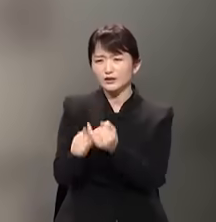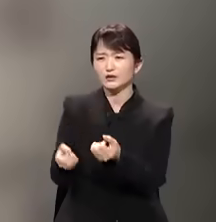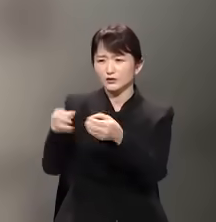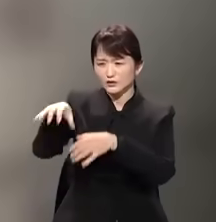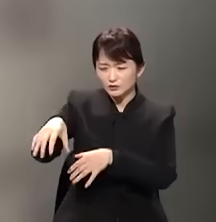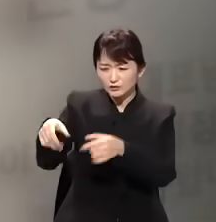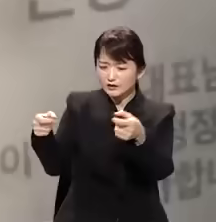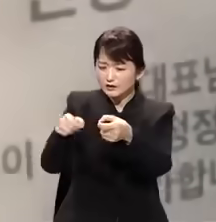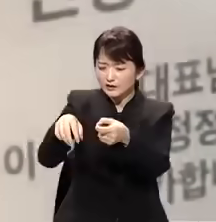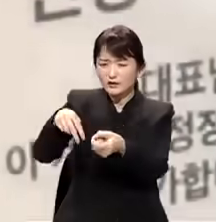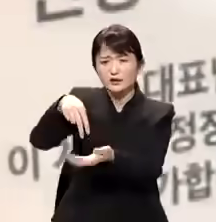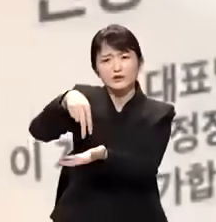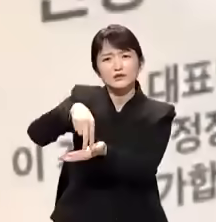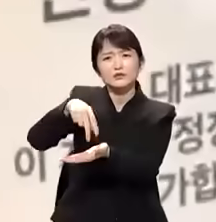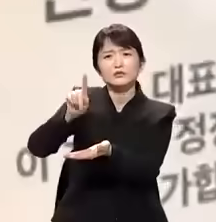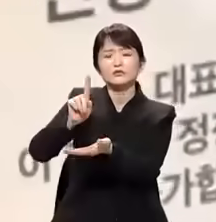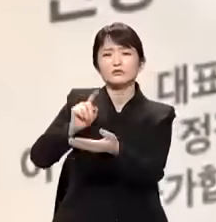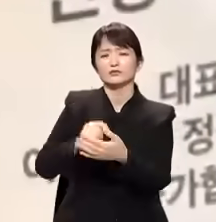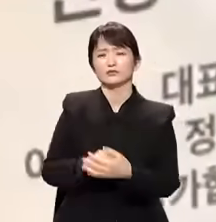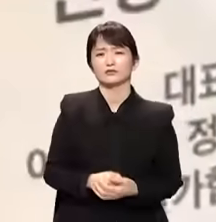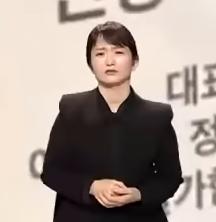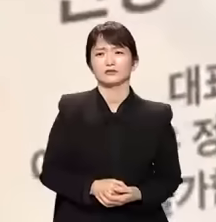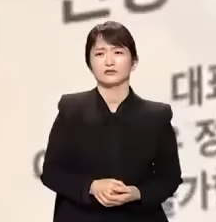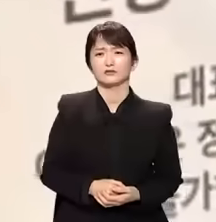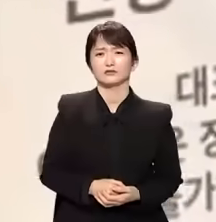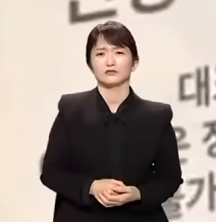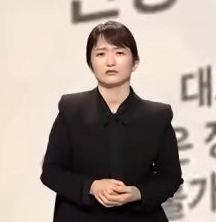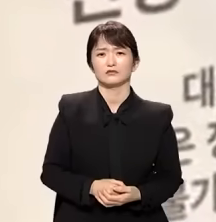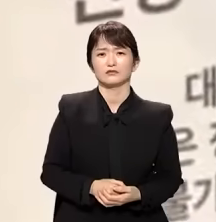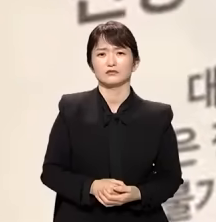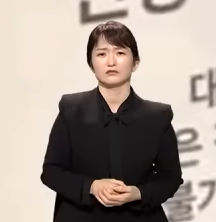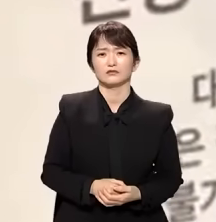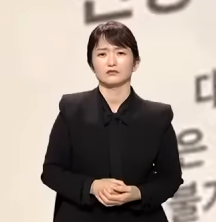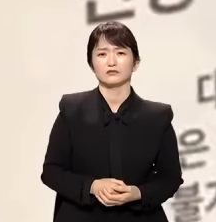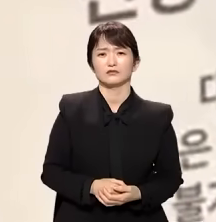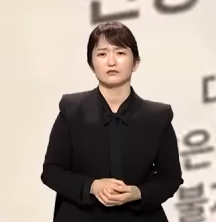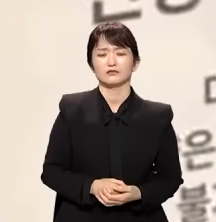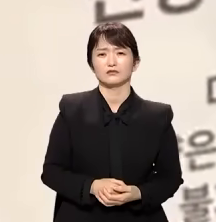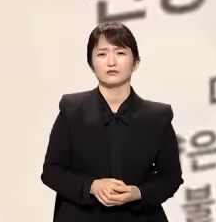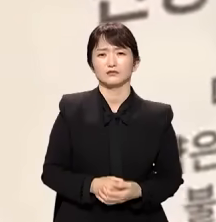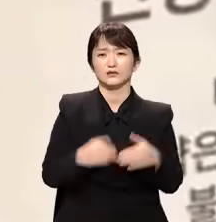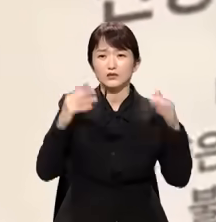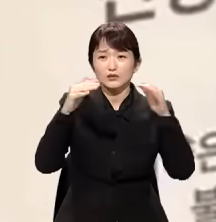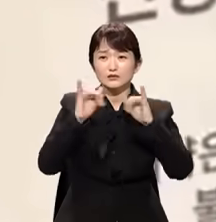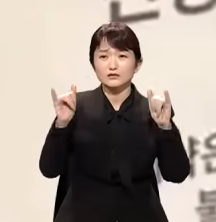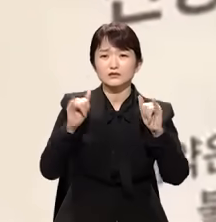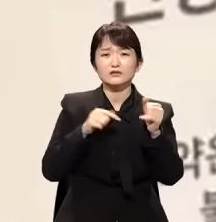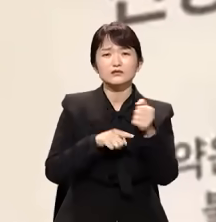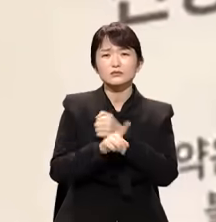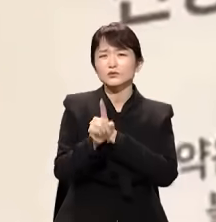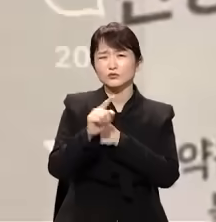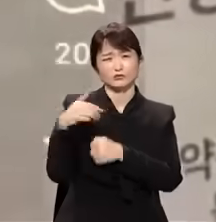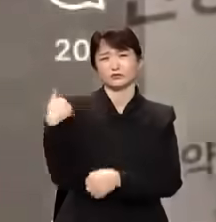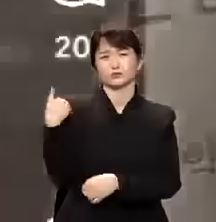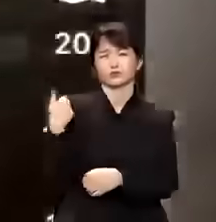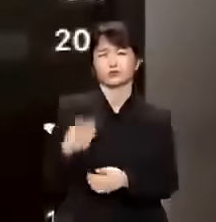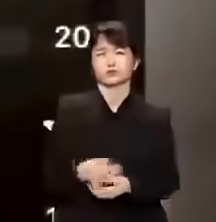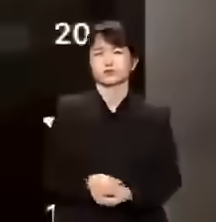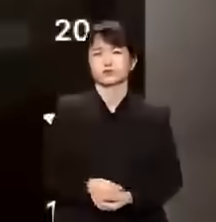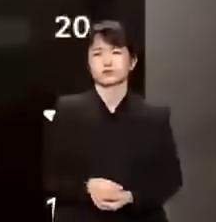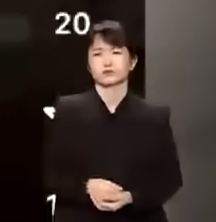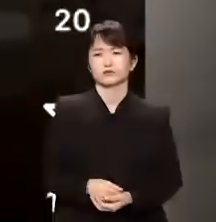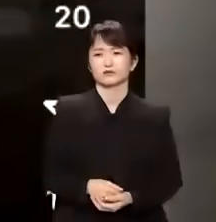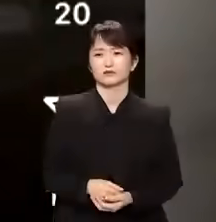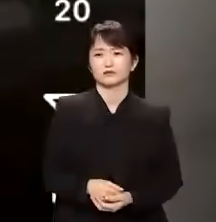신랑이나 아 이게 뭐 어르신 그 양과 어른들은 저게 무슨 뜻인지 모르실 거예요 아마 어 그러니까요이